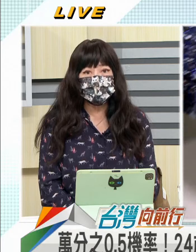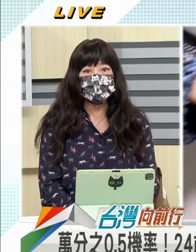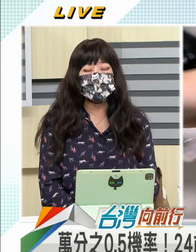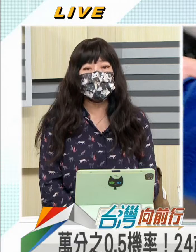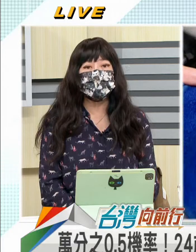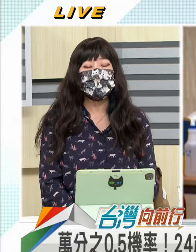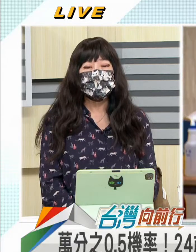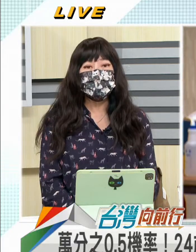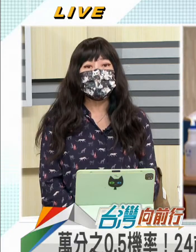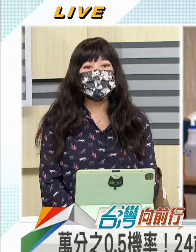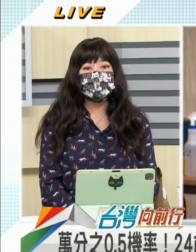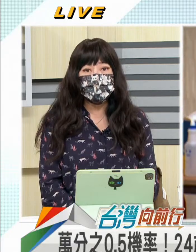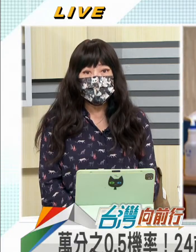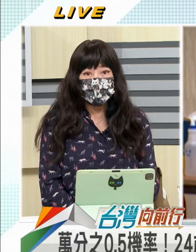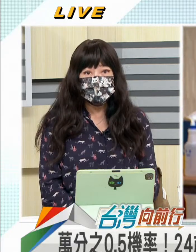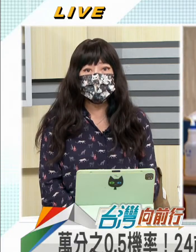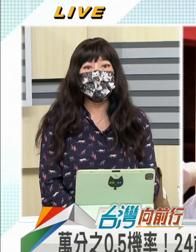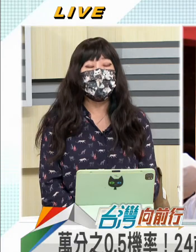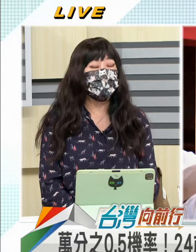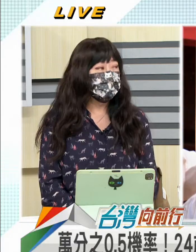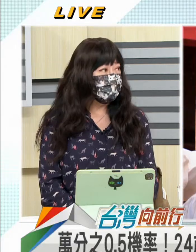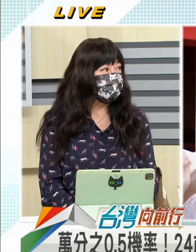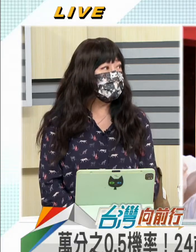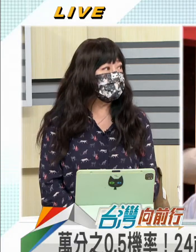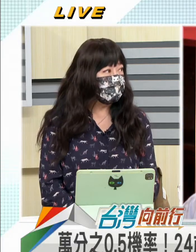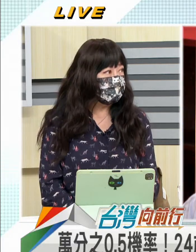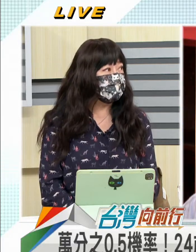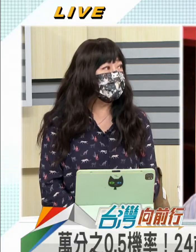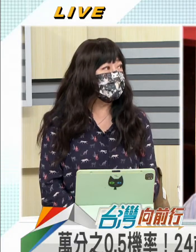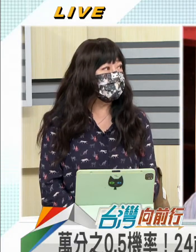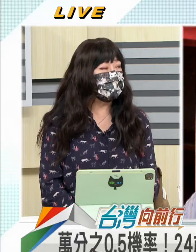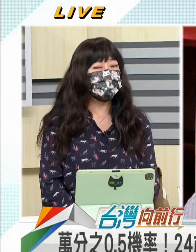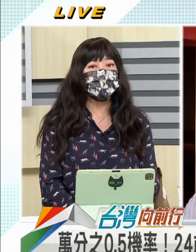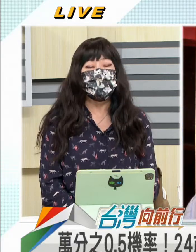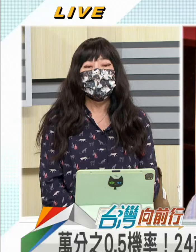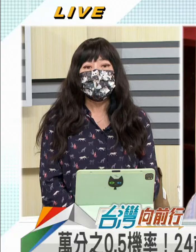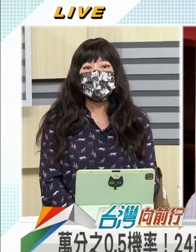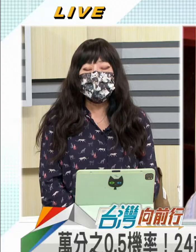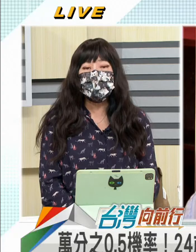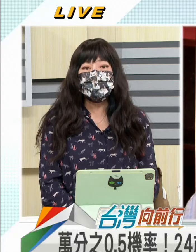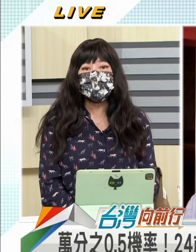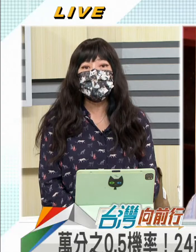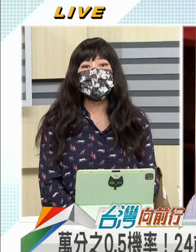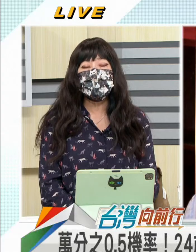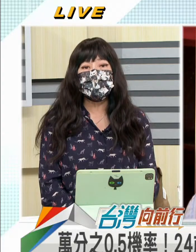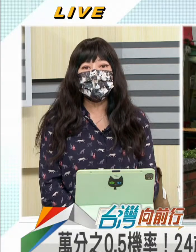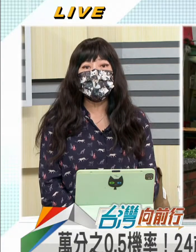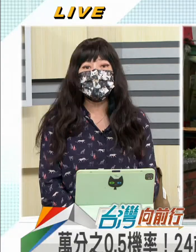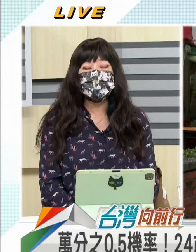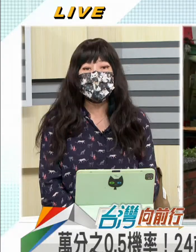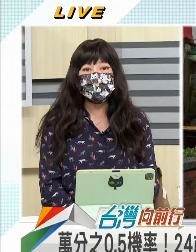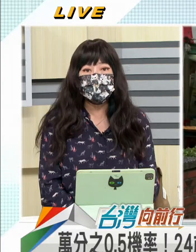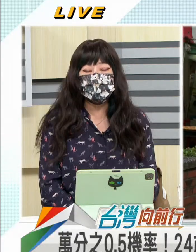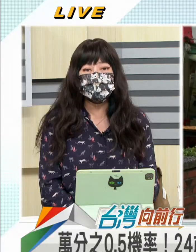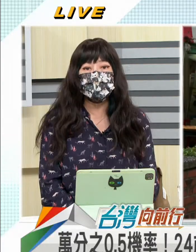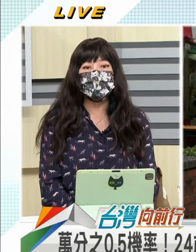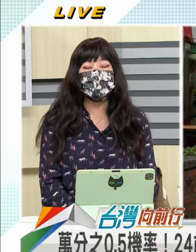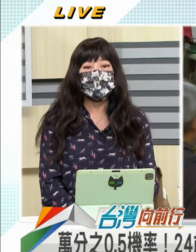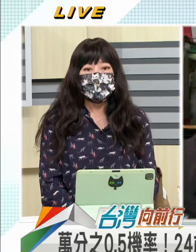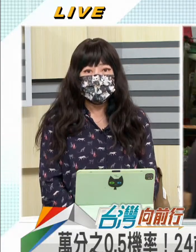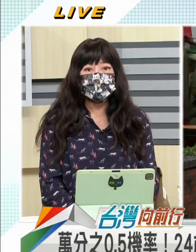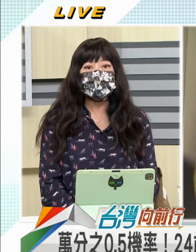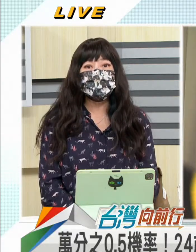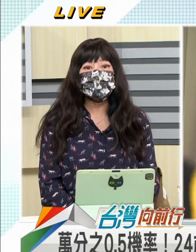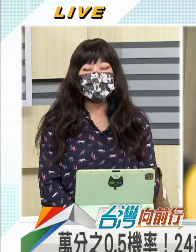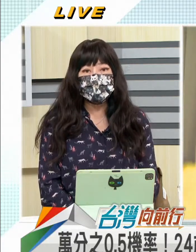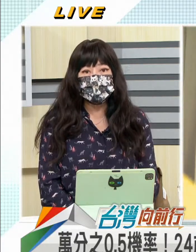天就是母亲节，如果大家有要外出的话，口罩也一定要戴着啊。那今天事实上指挥中心刚刚也告诉我们